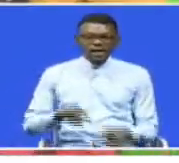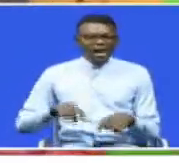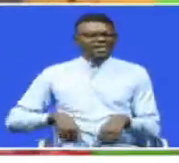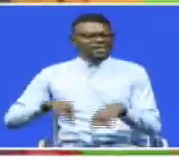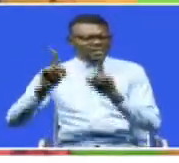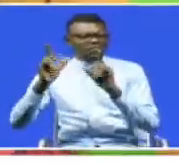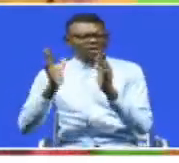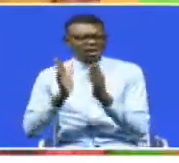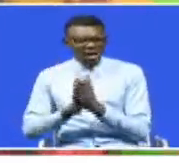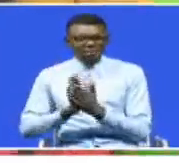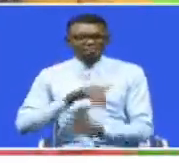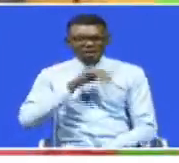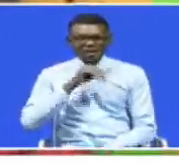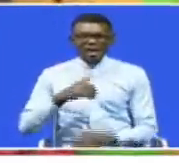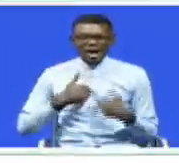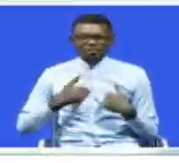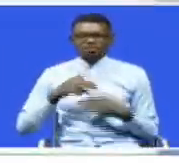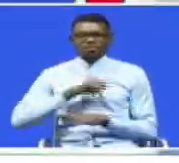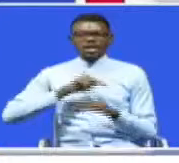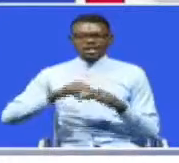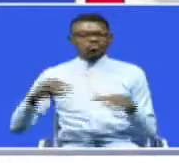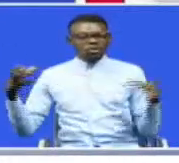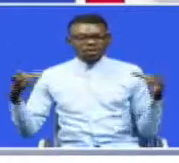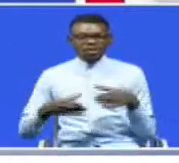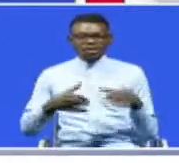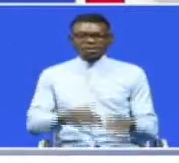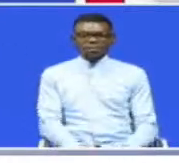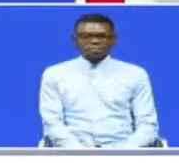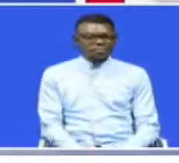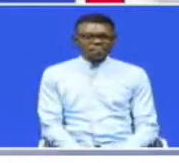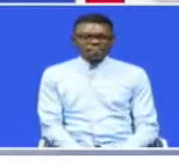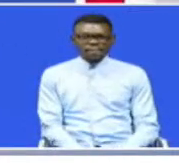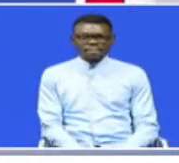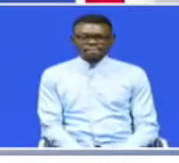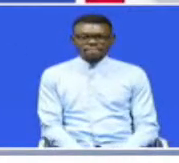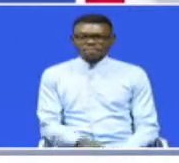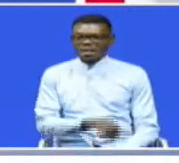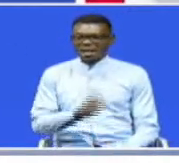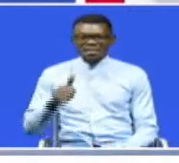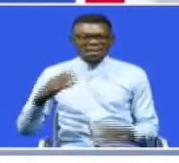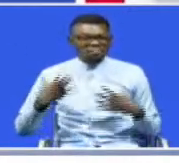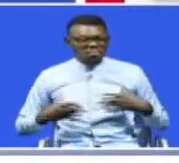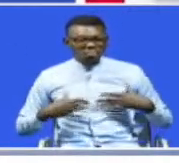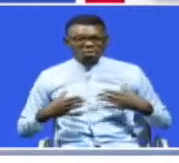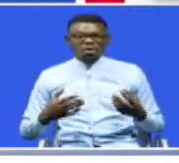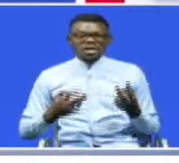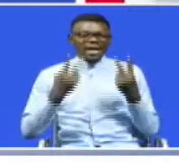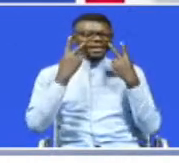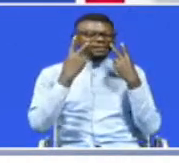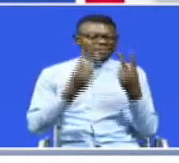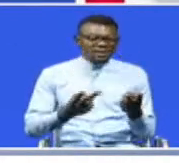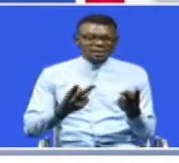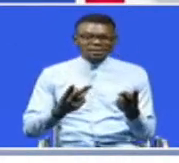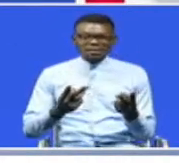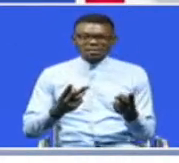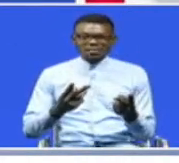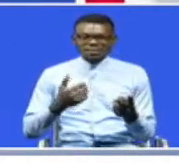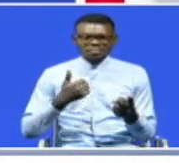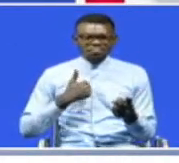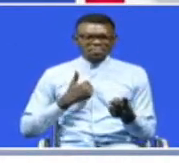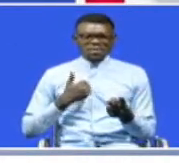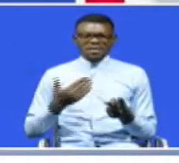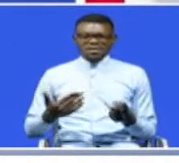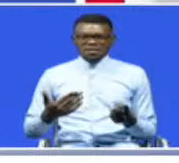have national party ideologies. Watu wengi wanaona ya kwamba niko na